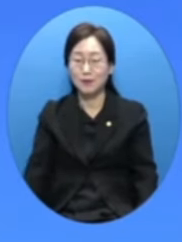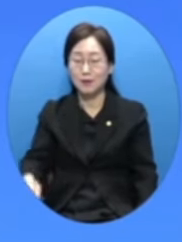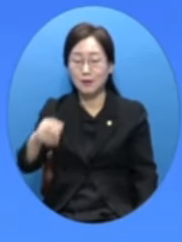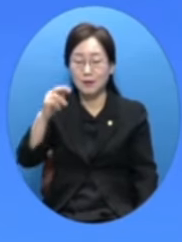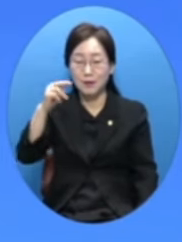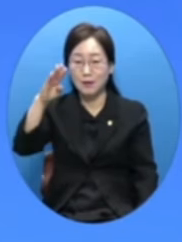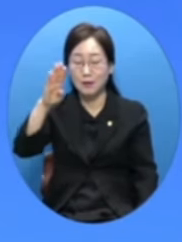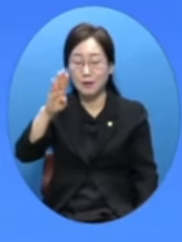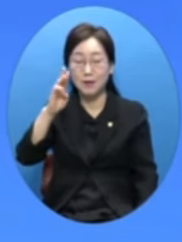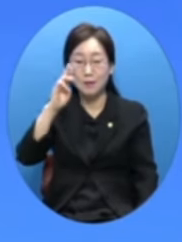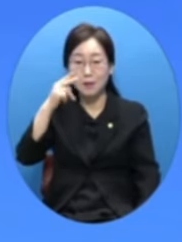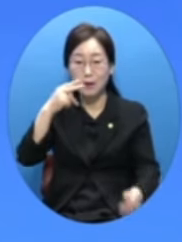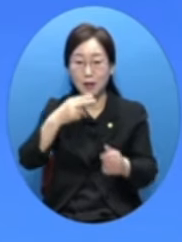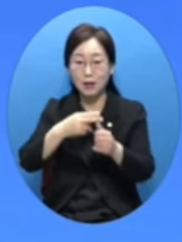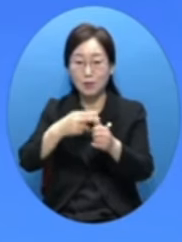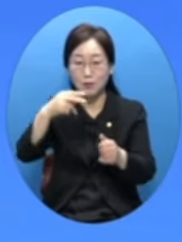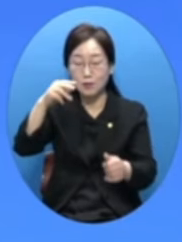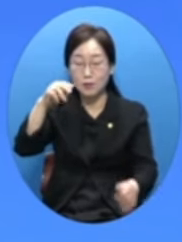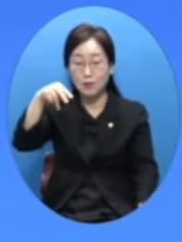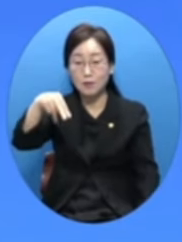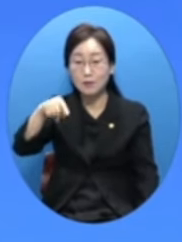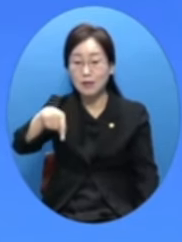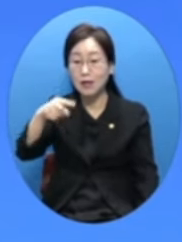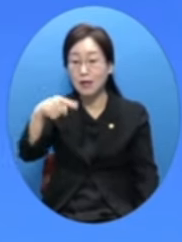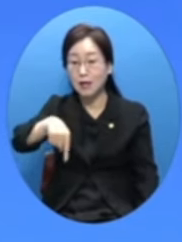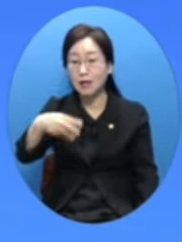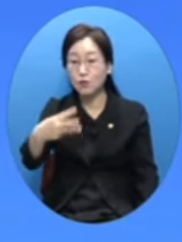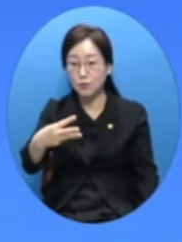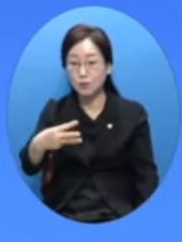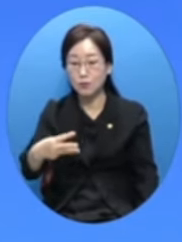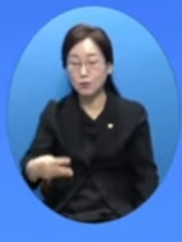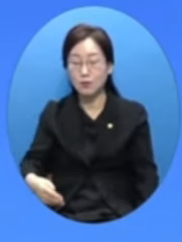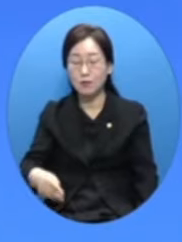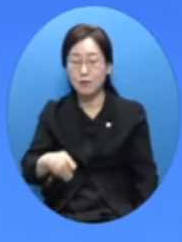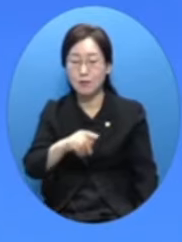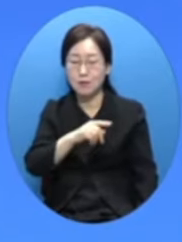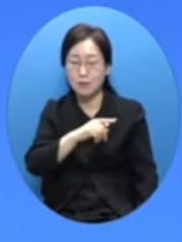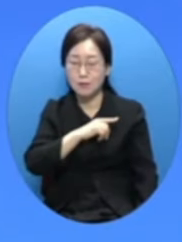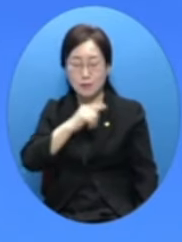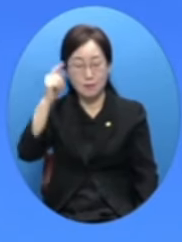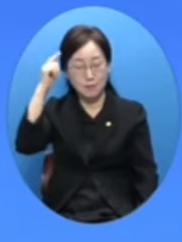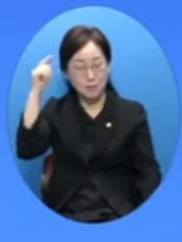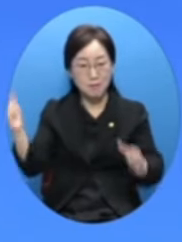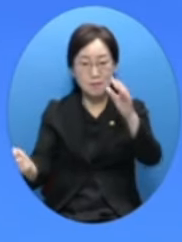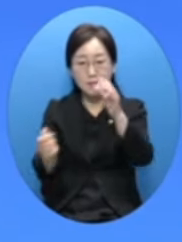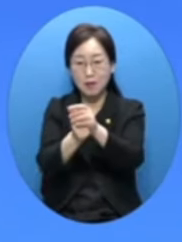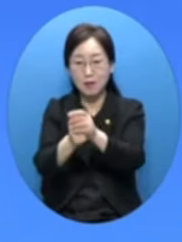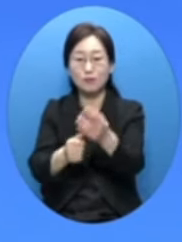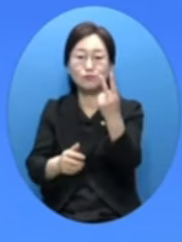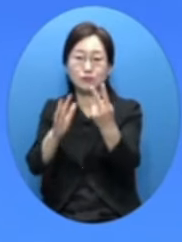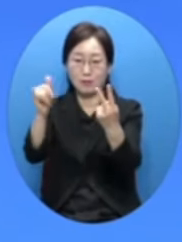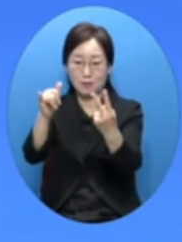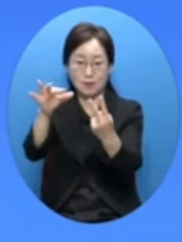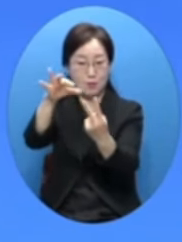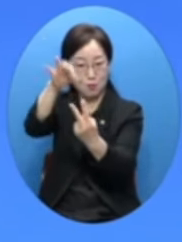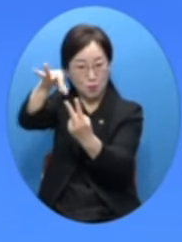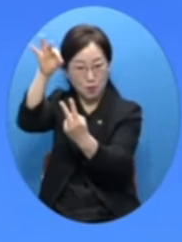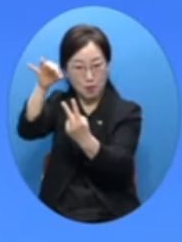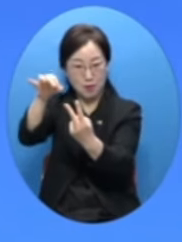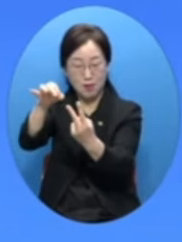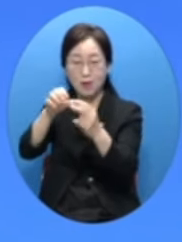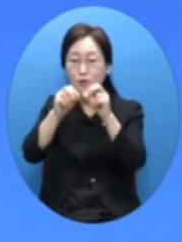바울이라는 이름을 갖고 있었던 사울, 이 가장 탁월한 두 사람의 주자를 뽑아서